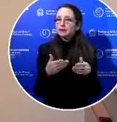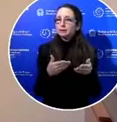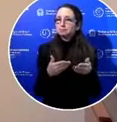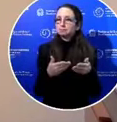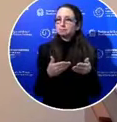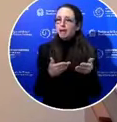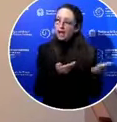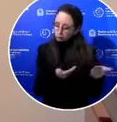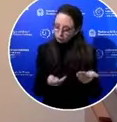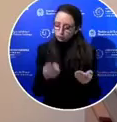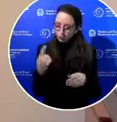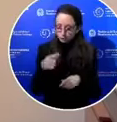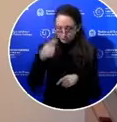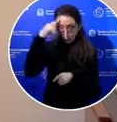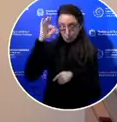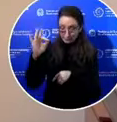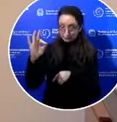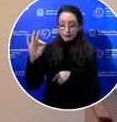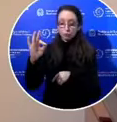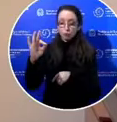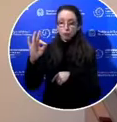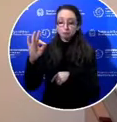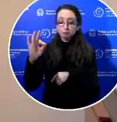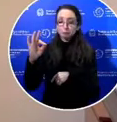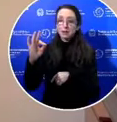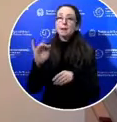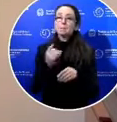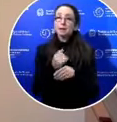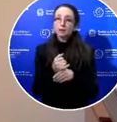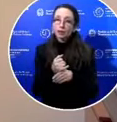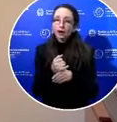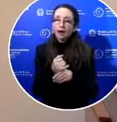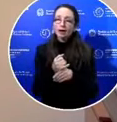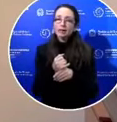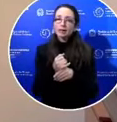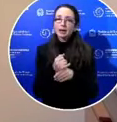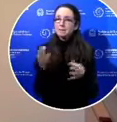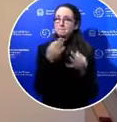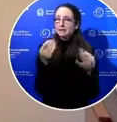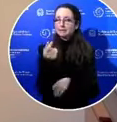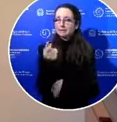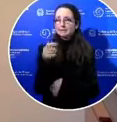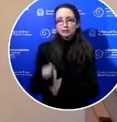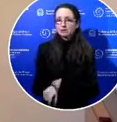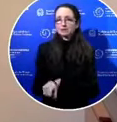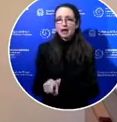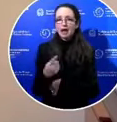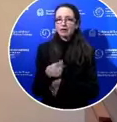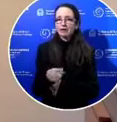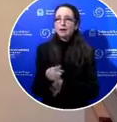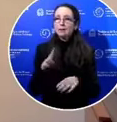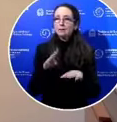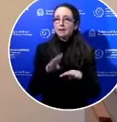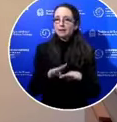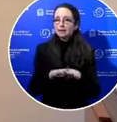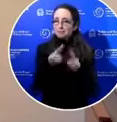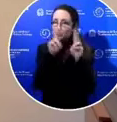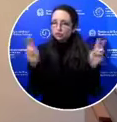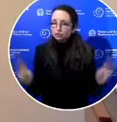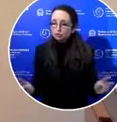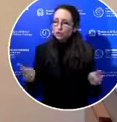obiettivo generale. Cito in particolare l'individuazione dei livelli essenziali per la rete di protezione e inclusione